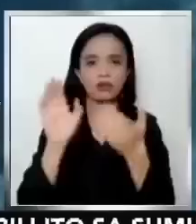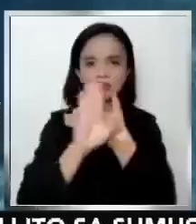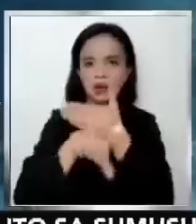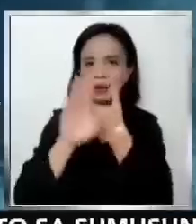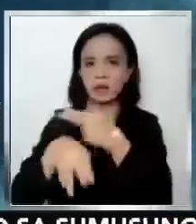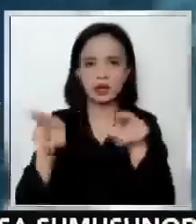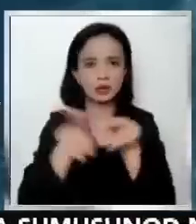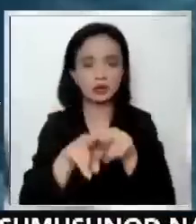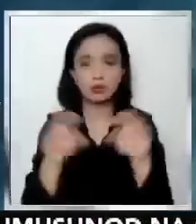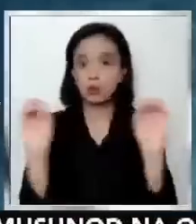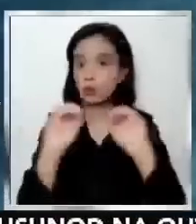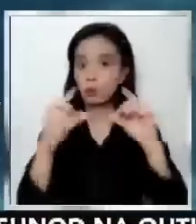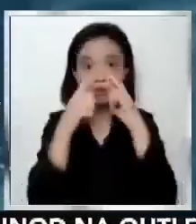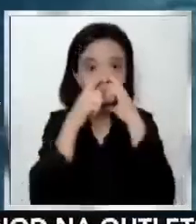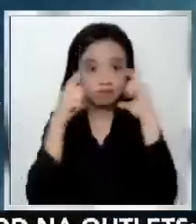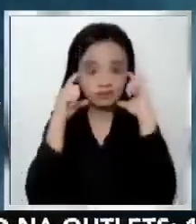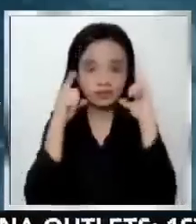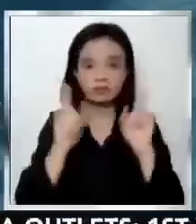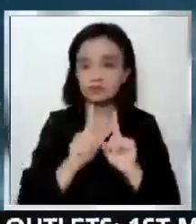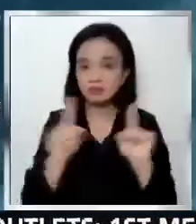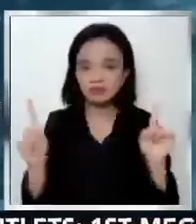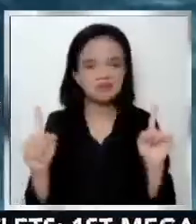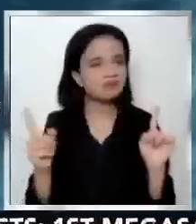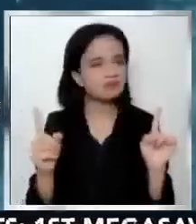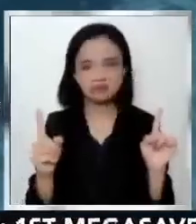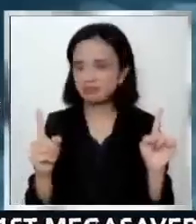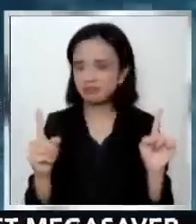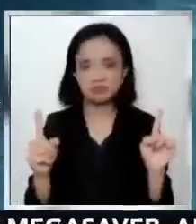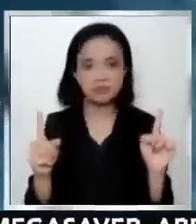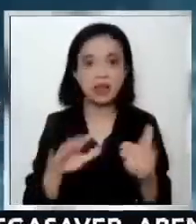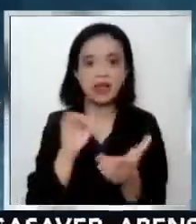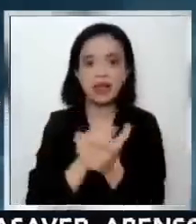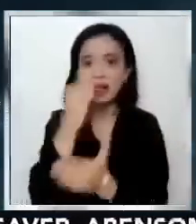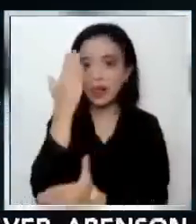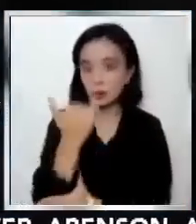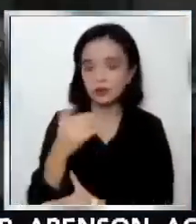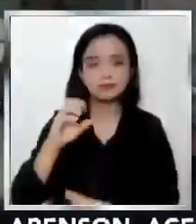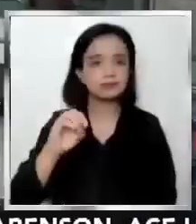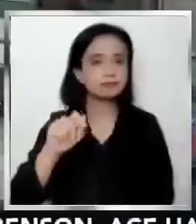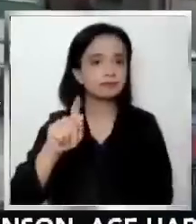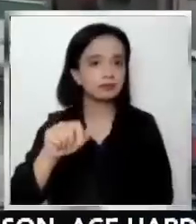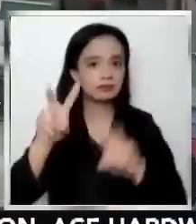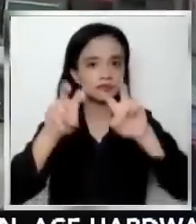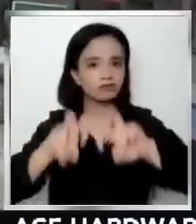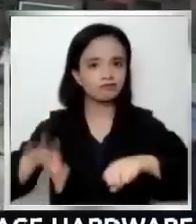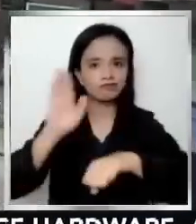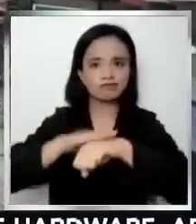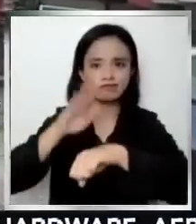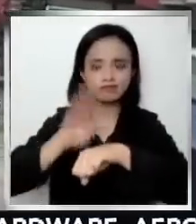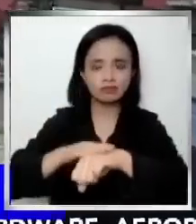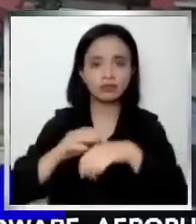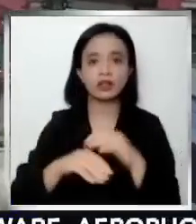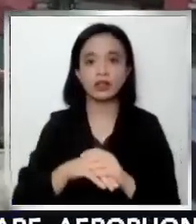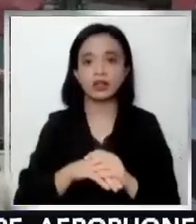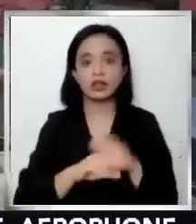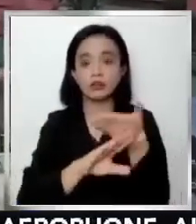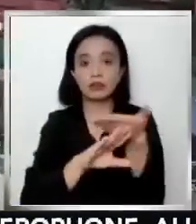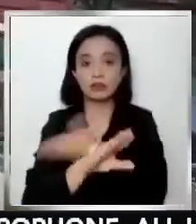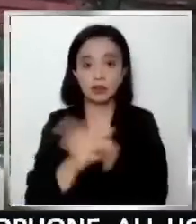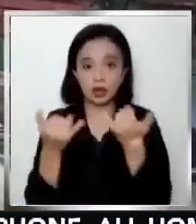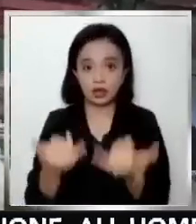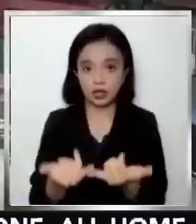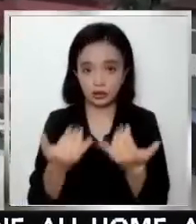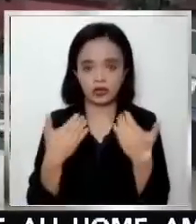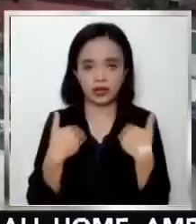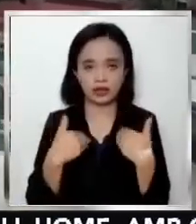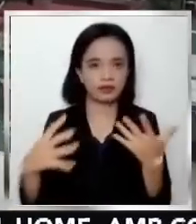mask at walang social distancing. Dahilan upang magbabala ang Okta Research. Bago pa man pumasok ang datos ngayong Semana Santa, umakyat